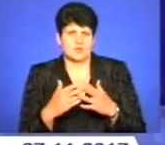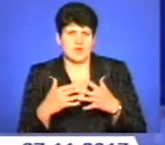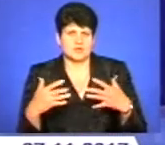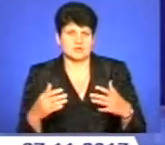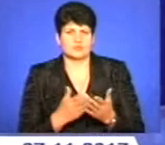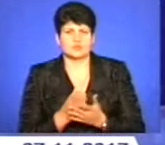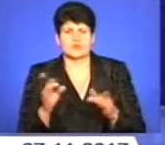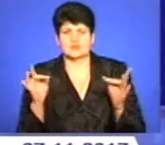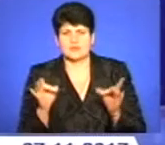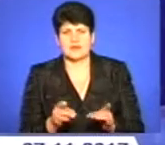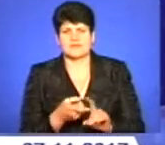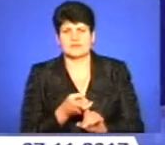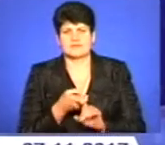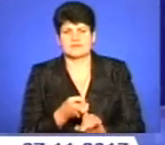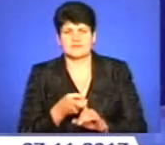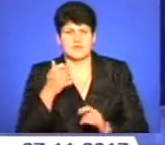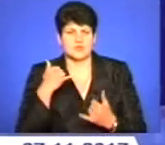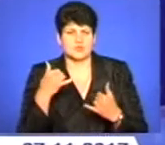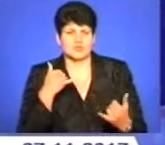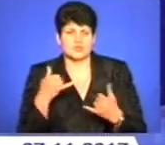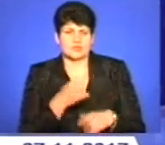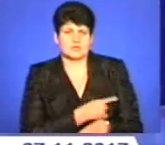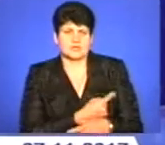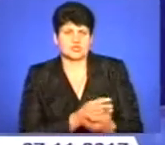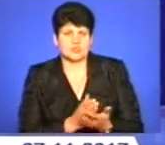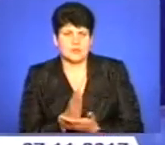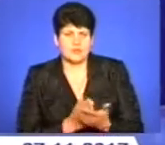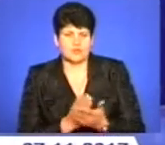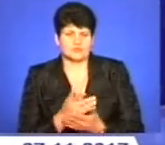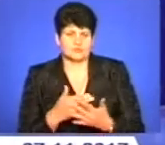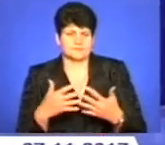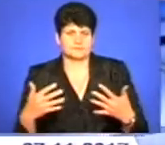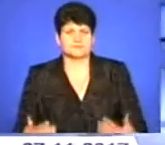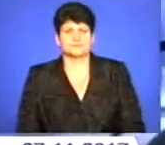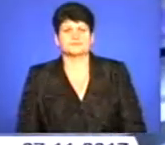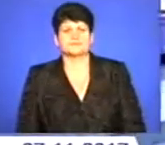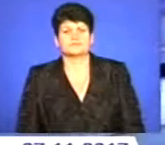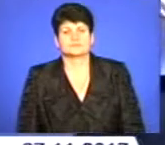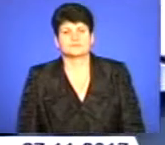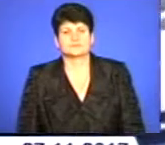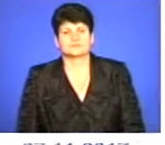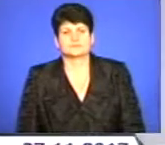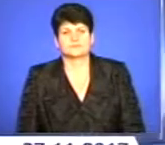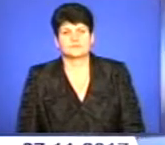і готелів, сфери зв'язку, медичні послуги, а також паливо і мастила.